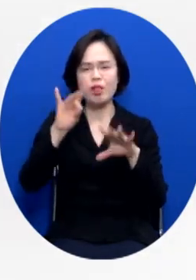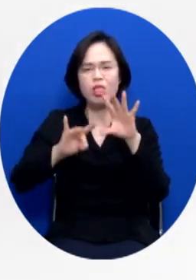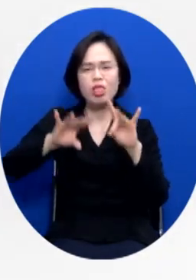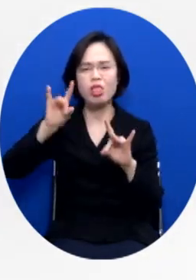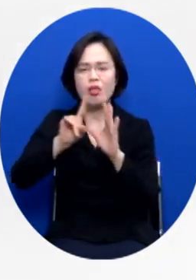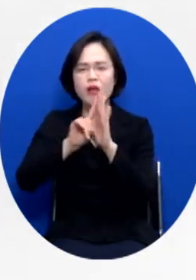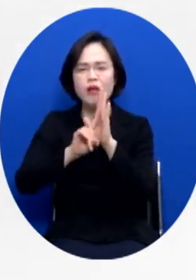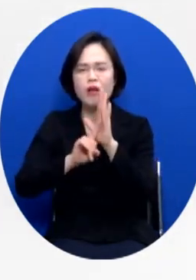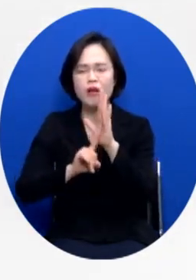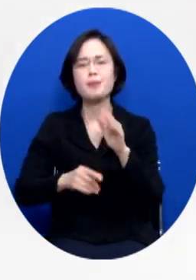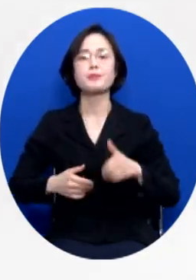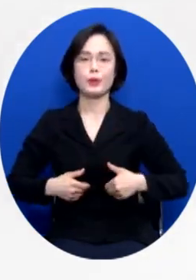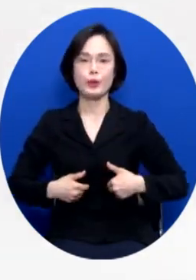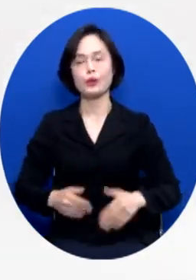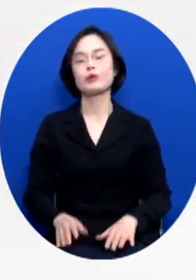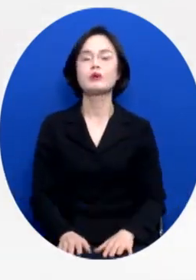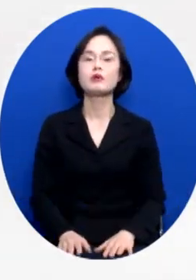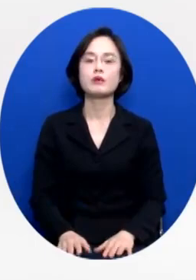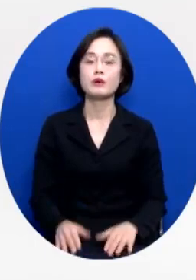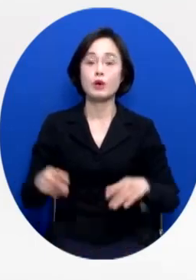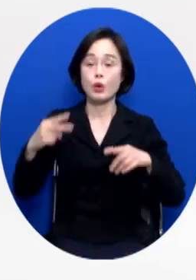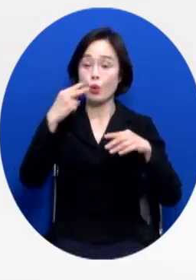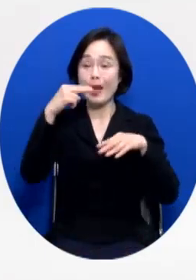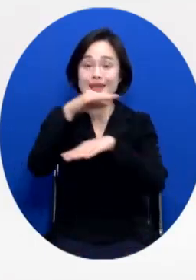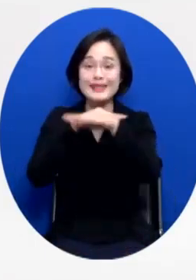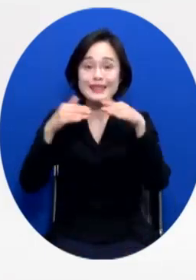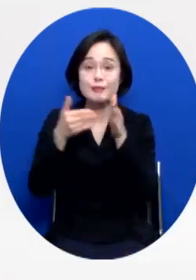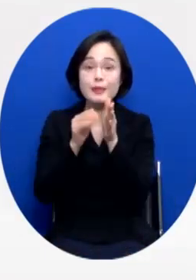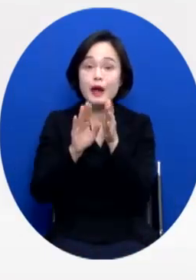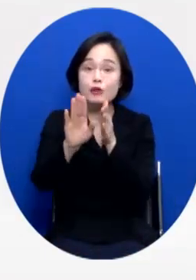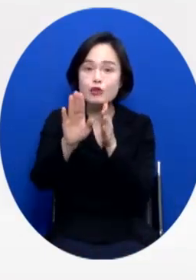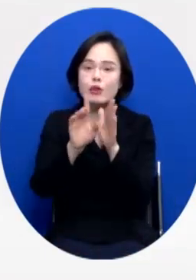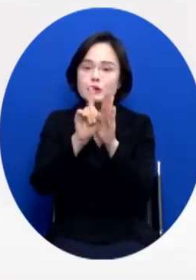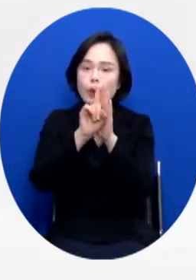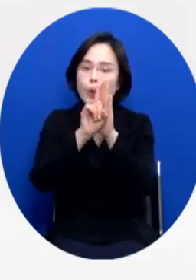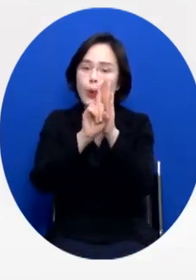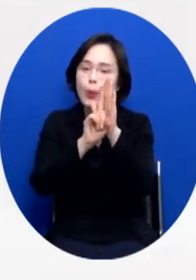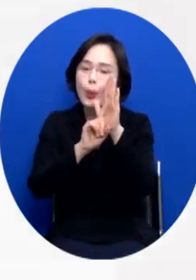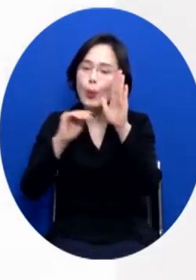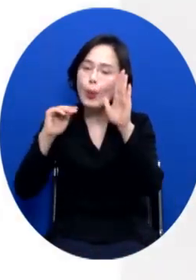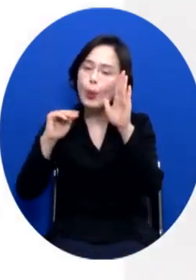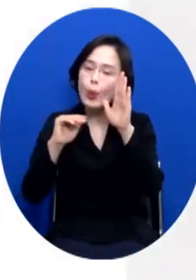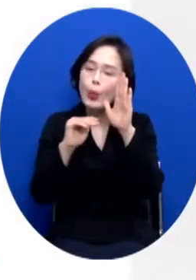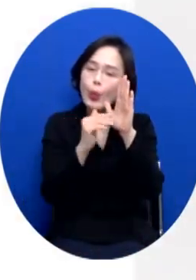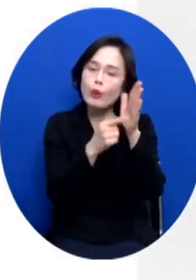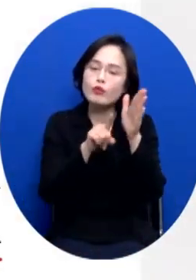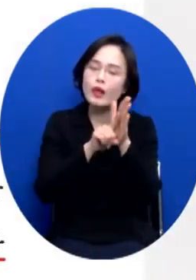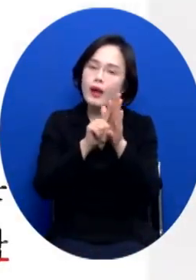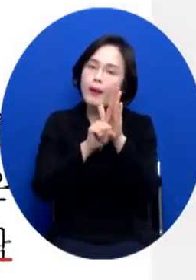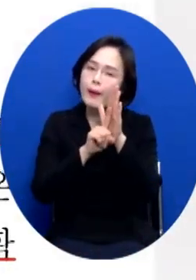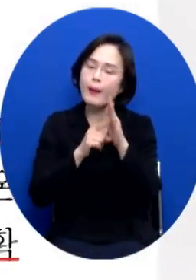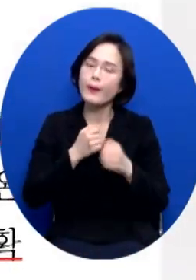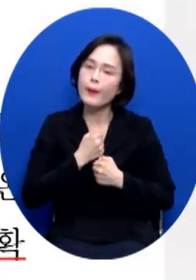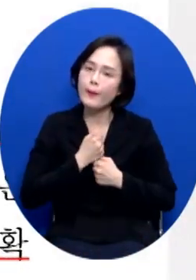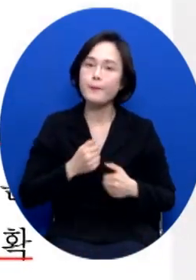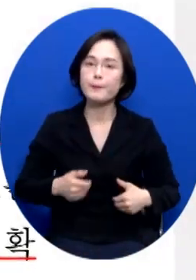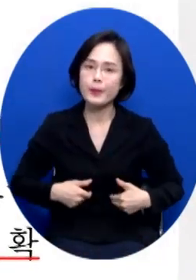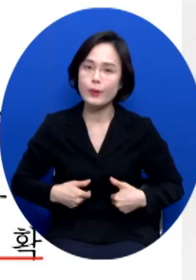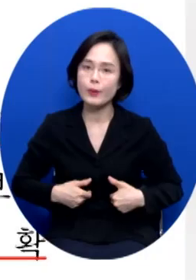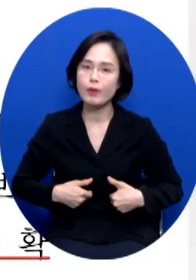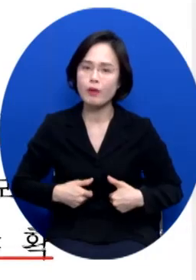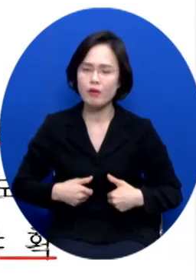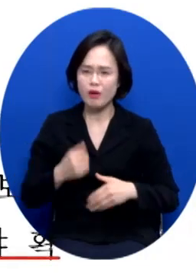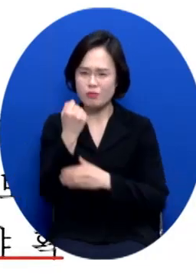한다고 전했습니다 또 환기 이후에는 생육 저온을 유지할 수 있도록 보온 관리에 유의하고 병 증상이 발견됐을